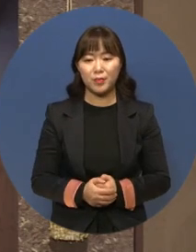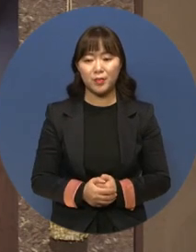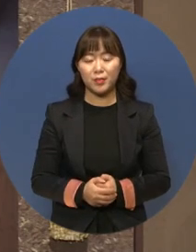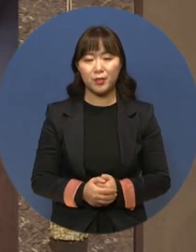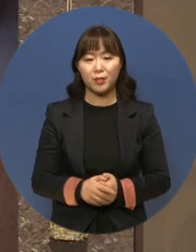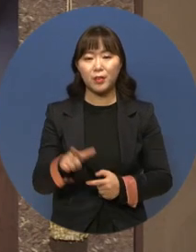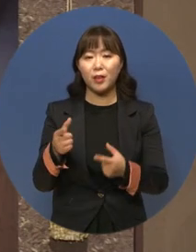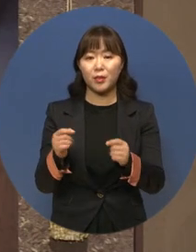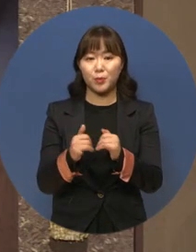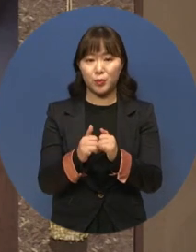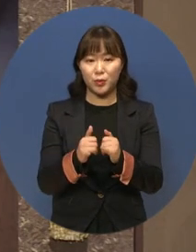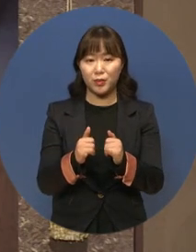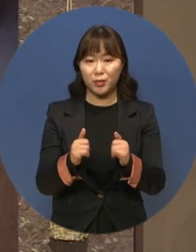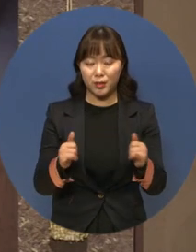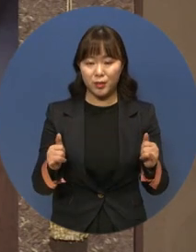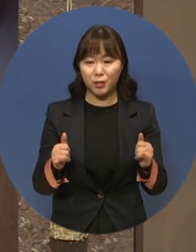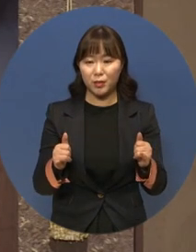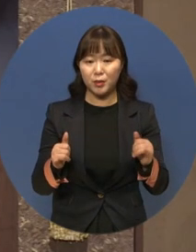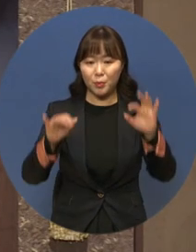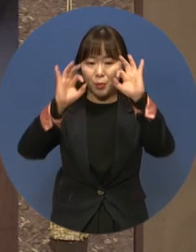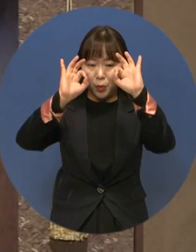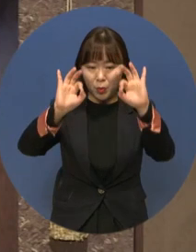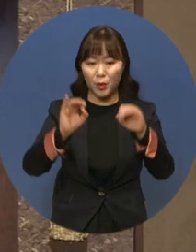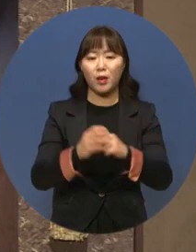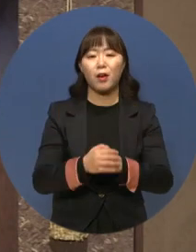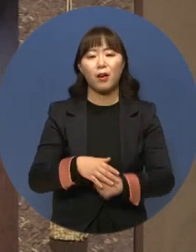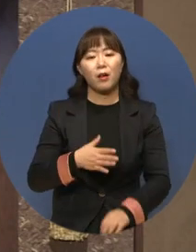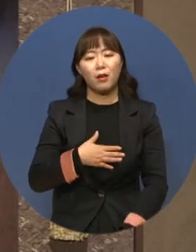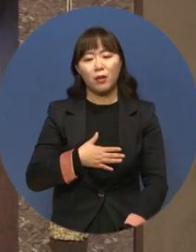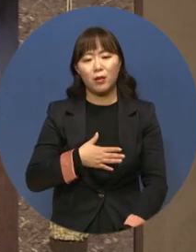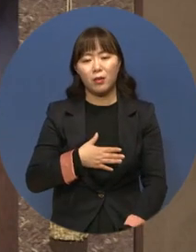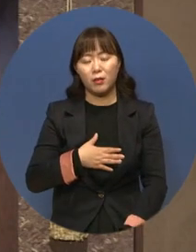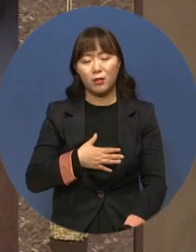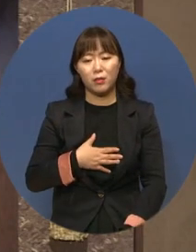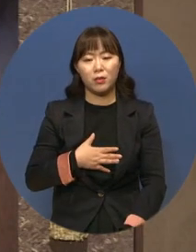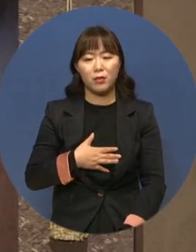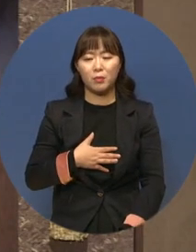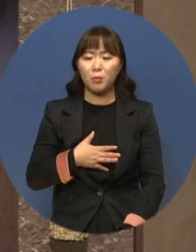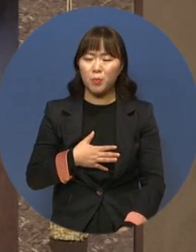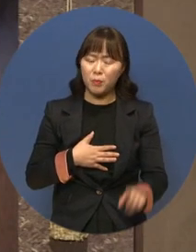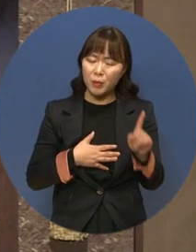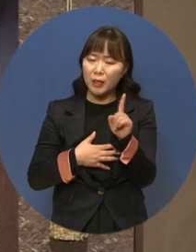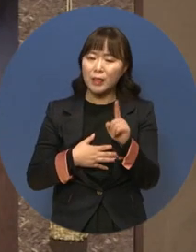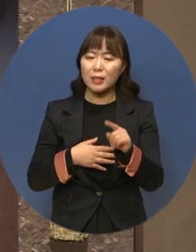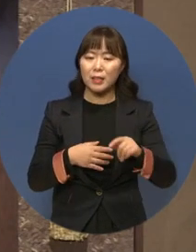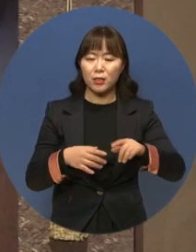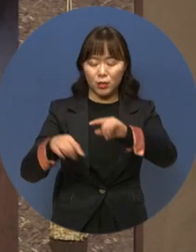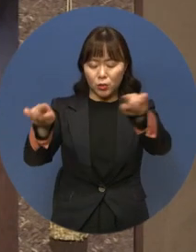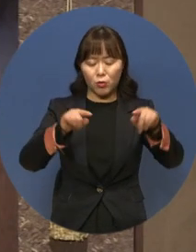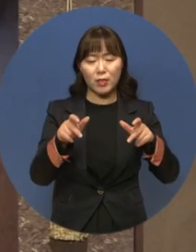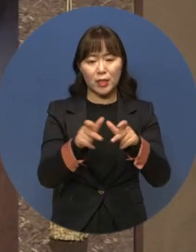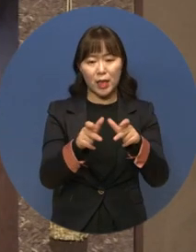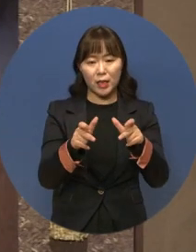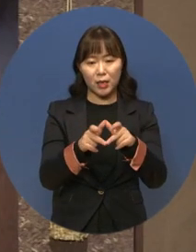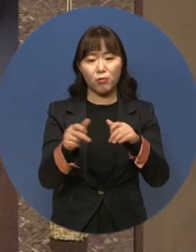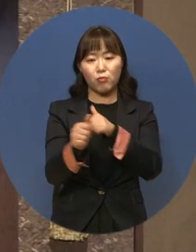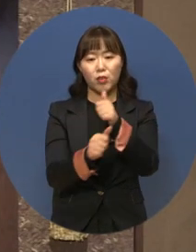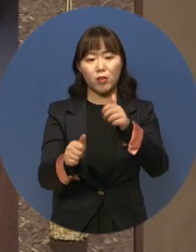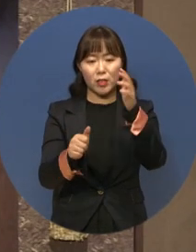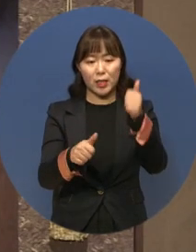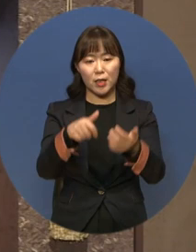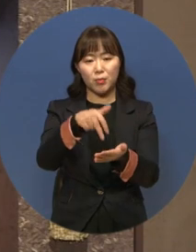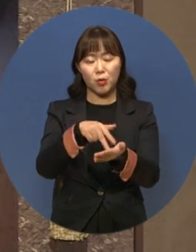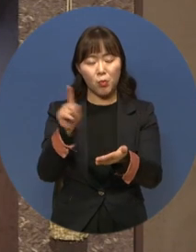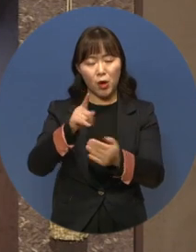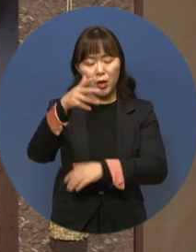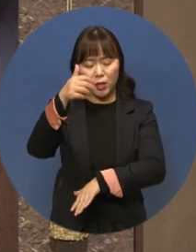그분들이 그런 것을 보면서 제가 이건 뭔가 전국 장애인 위원장으로서